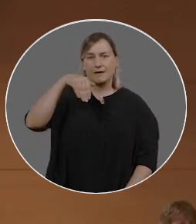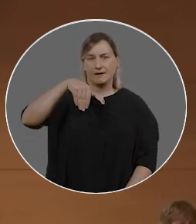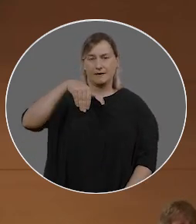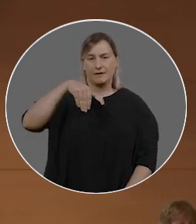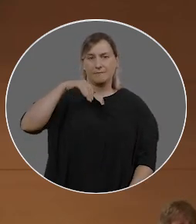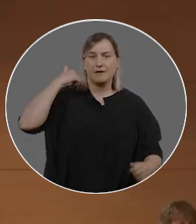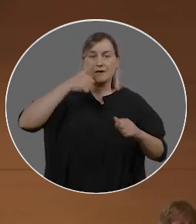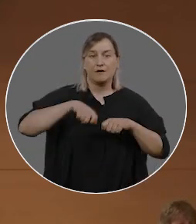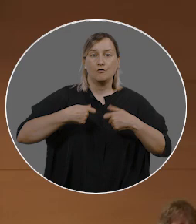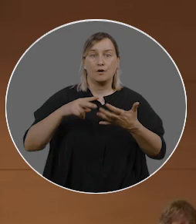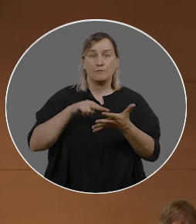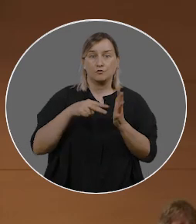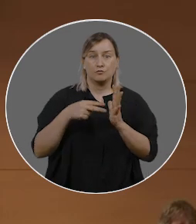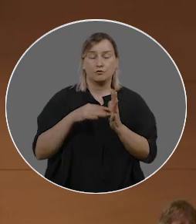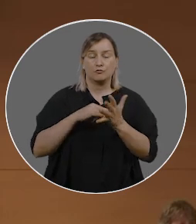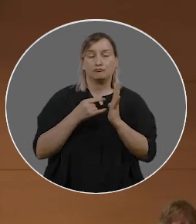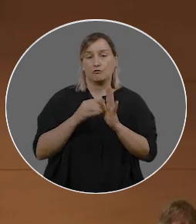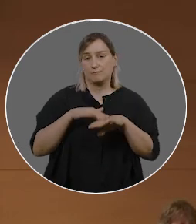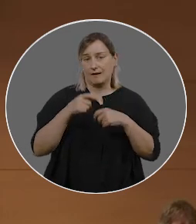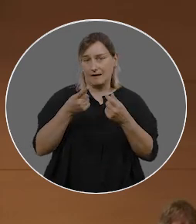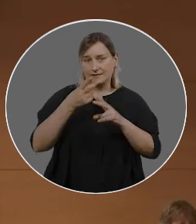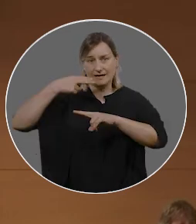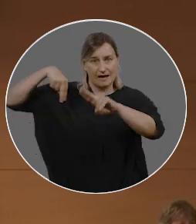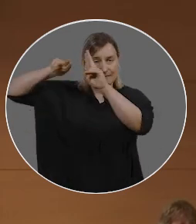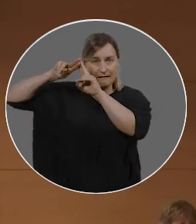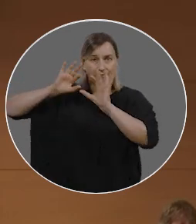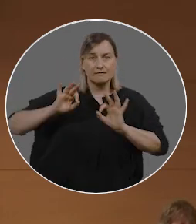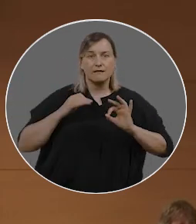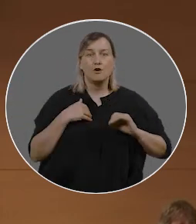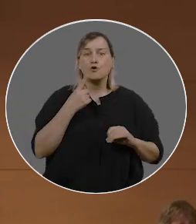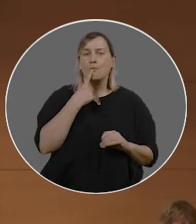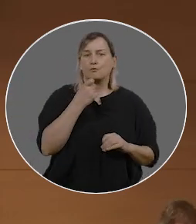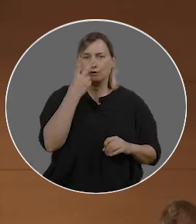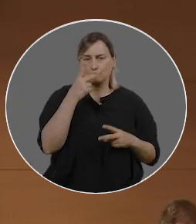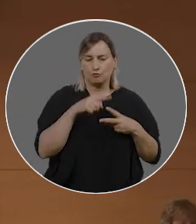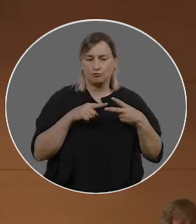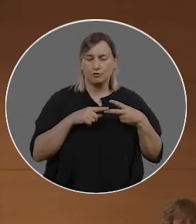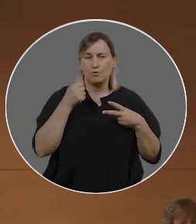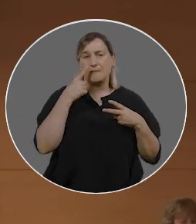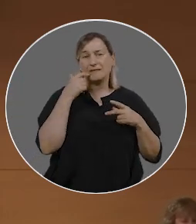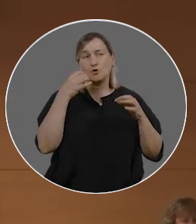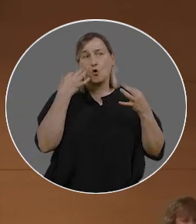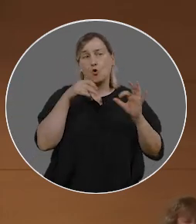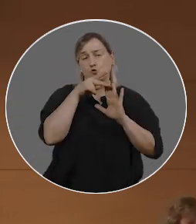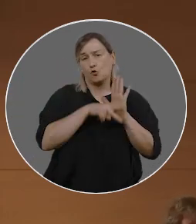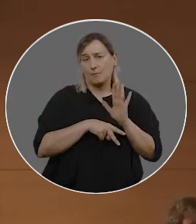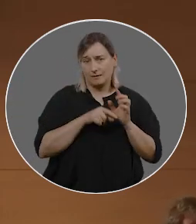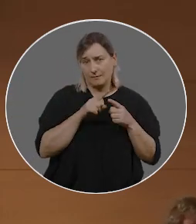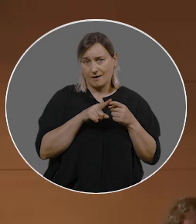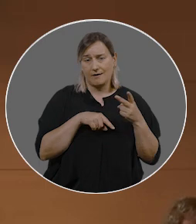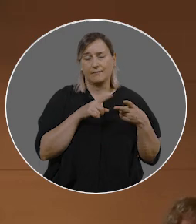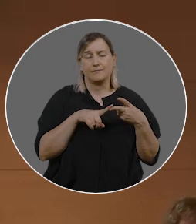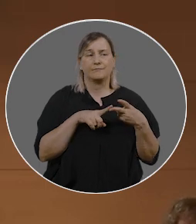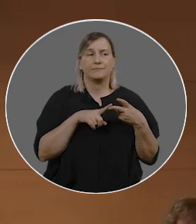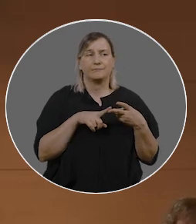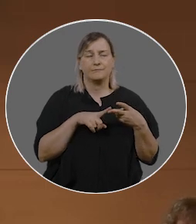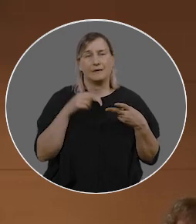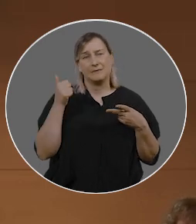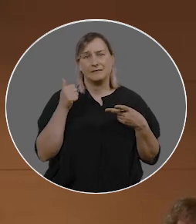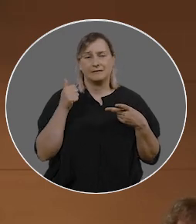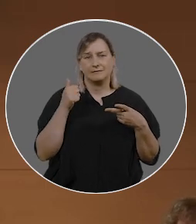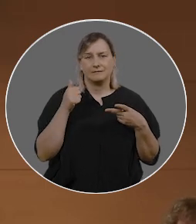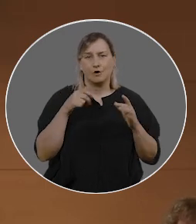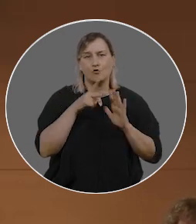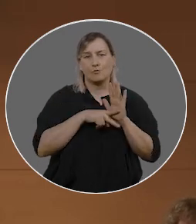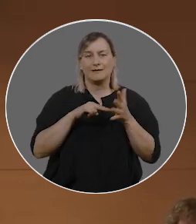IBM, fem solucions per la Generalitat. I clar, jo tinc 2 preguntes, una més normativa i